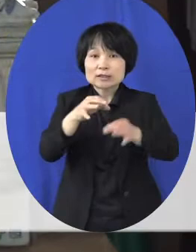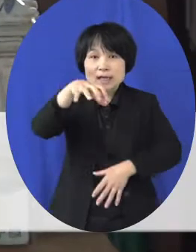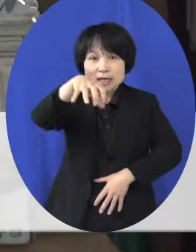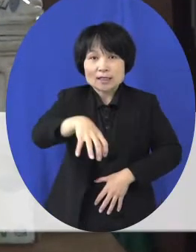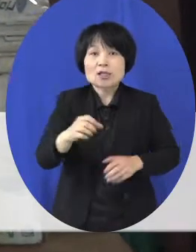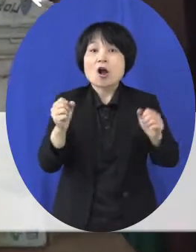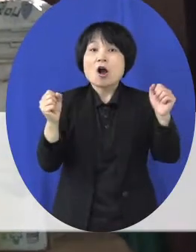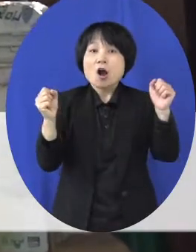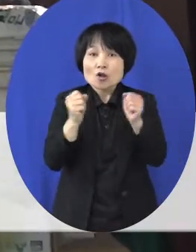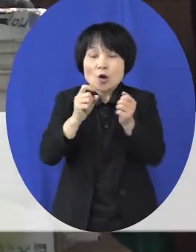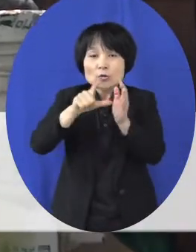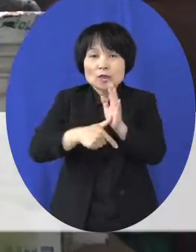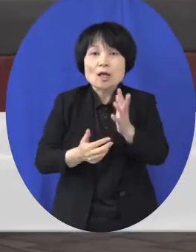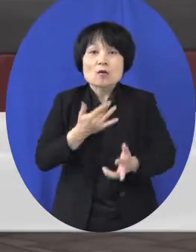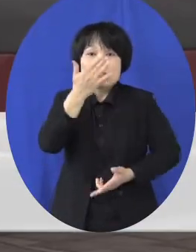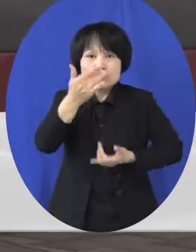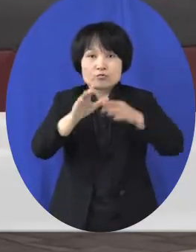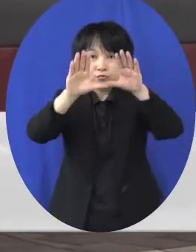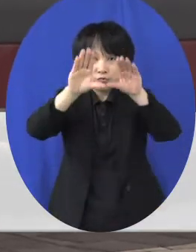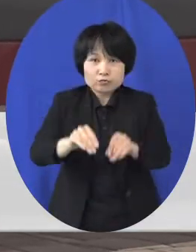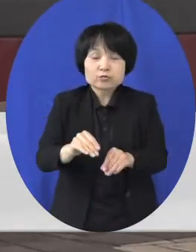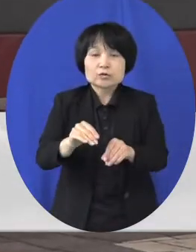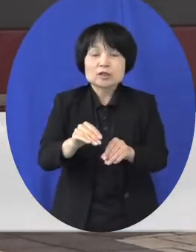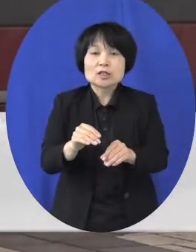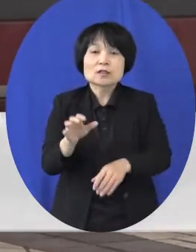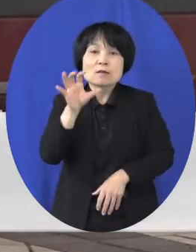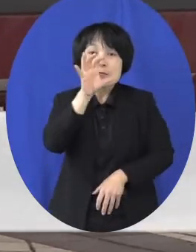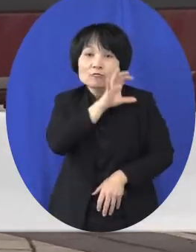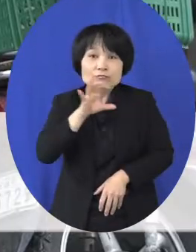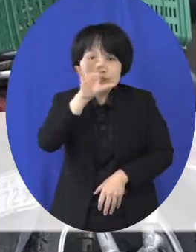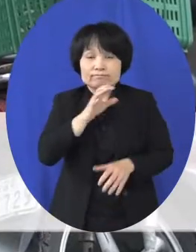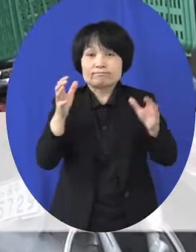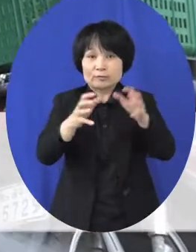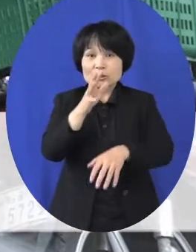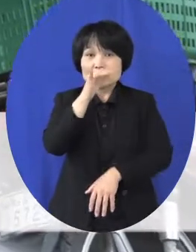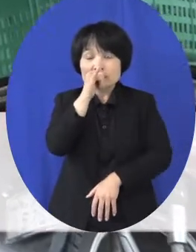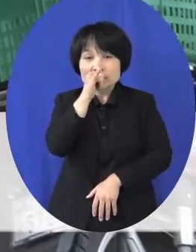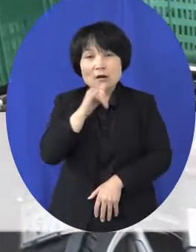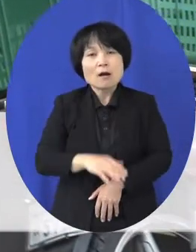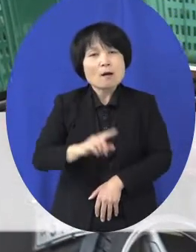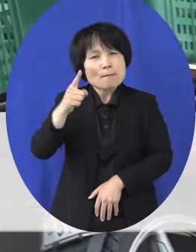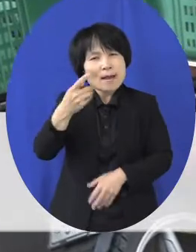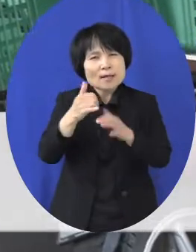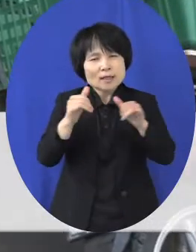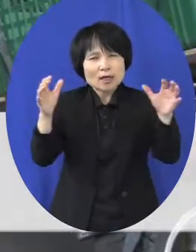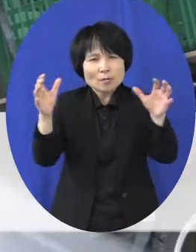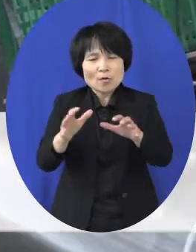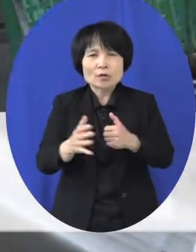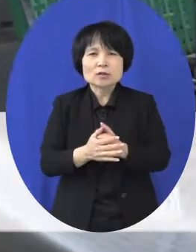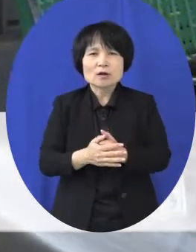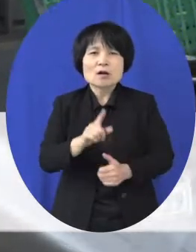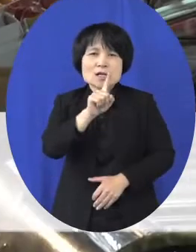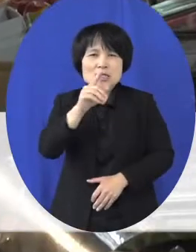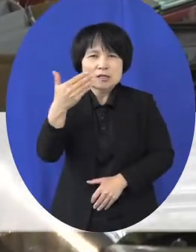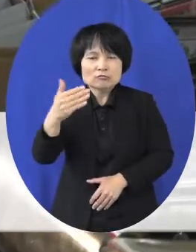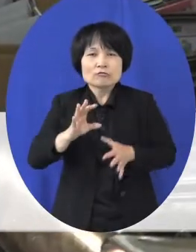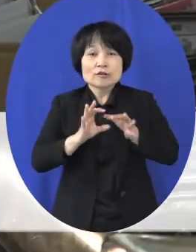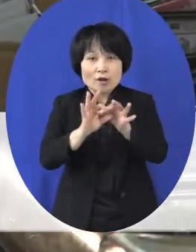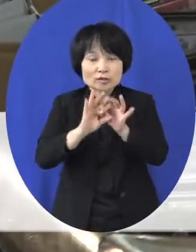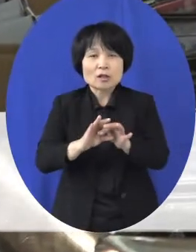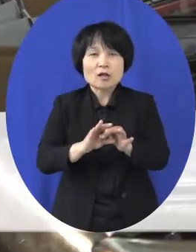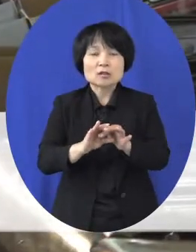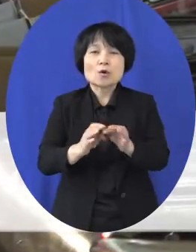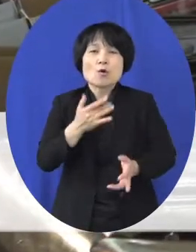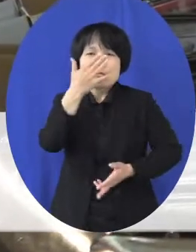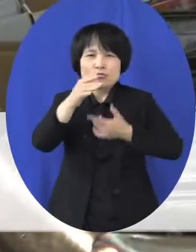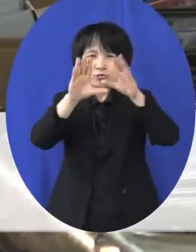합동 훈련이 진행됐는데요. 100여 명의 참석자들은 가상화재 출동 훈련과 소방선 지키기 홍보 캠페인 등